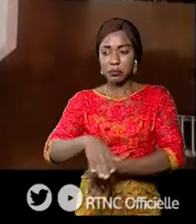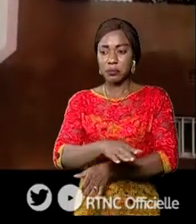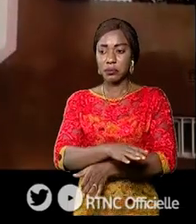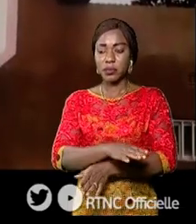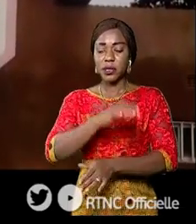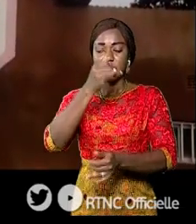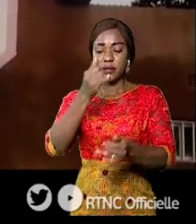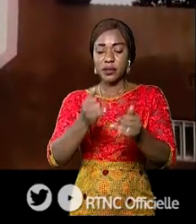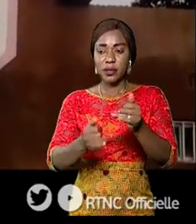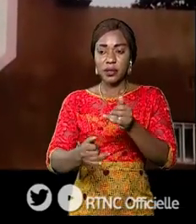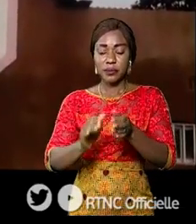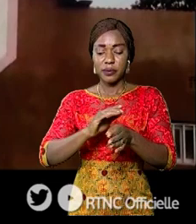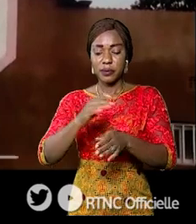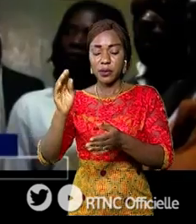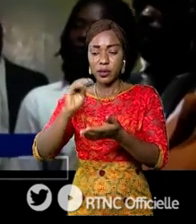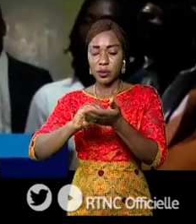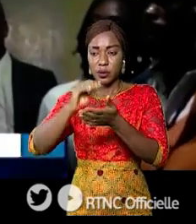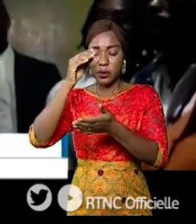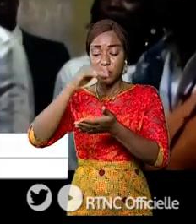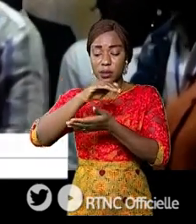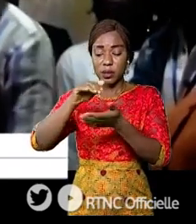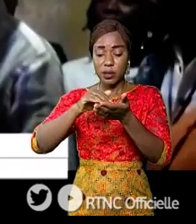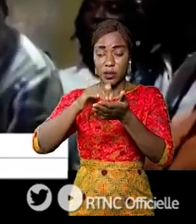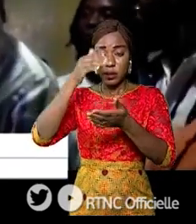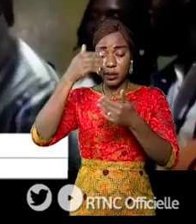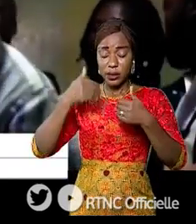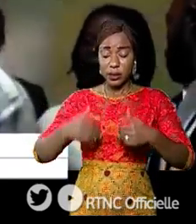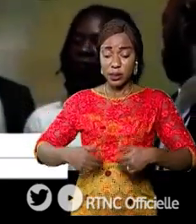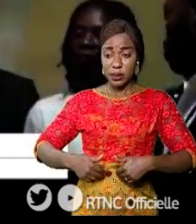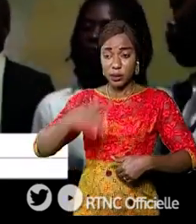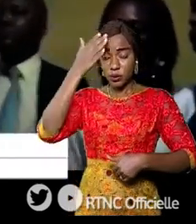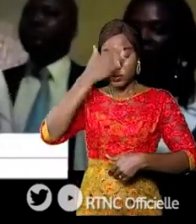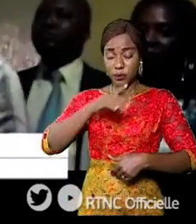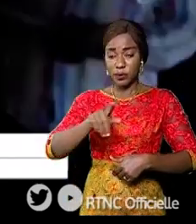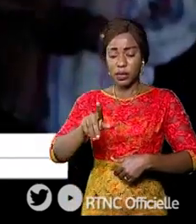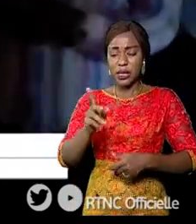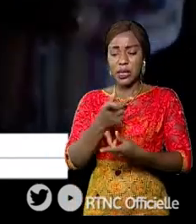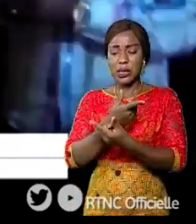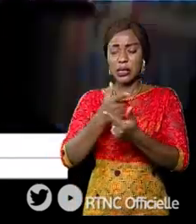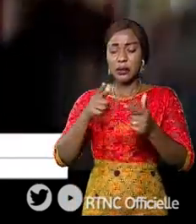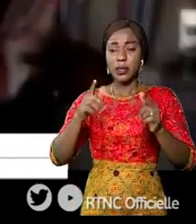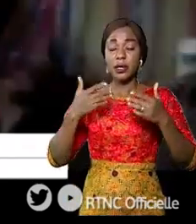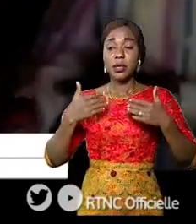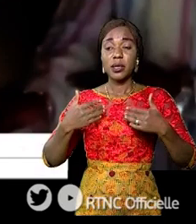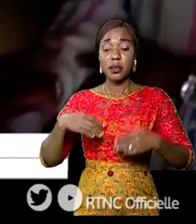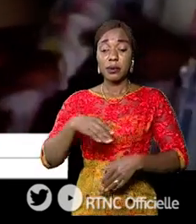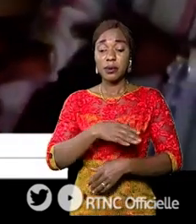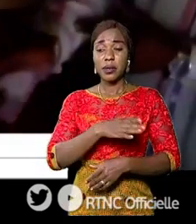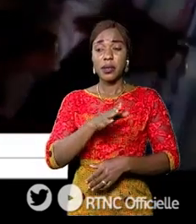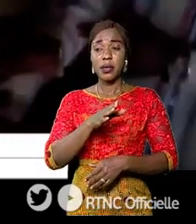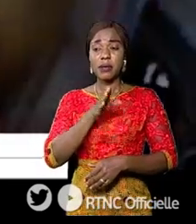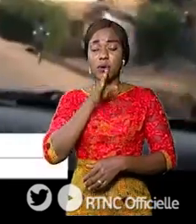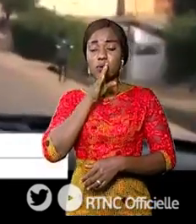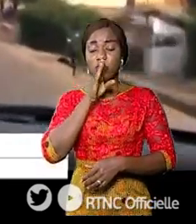dernière étape fut le centre médical de la Grâce. Patrick Katengomafo a ainsi fait libérer toutes les femmes qui sont restées dans la maternité faute